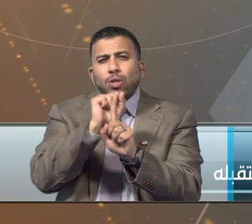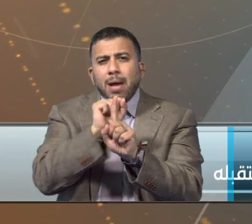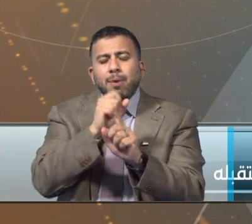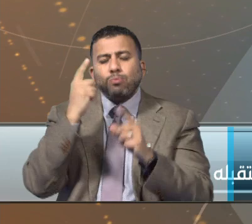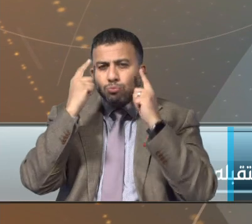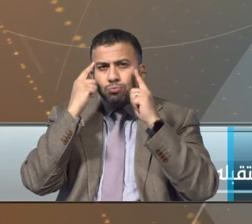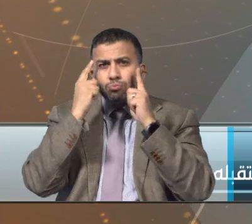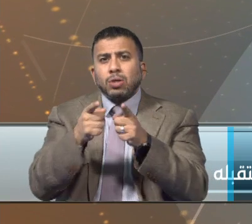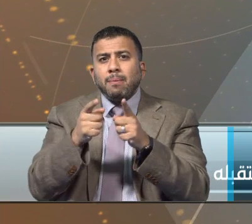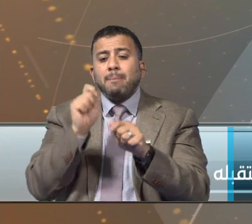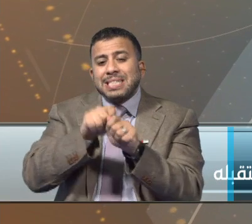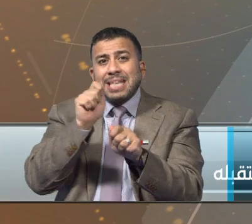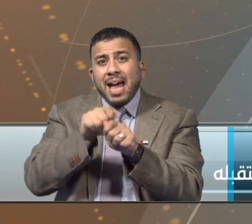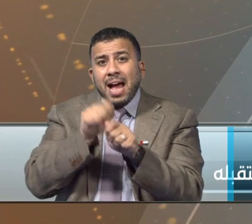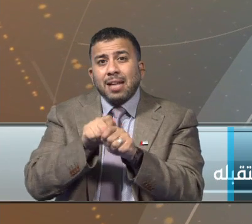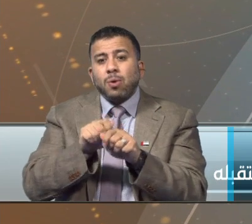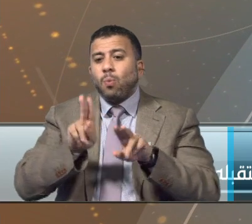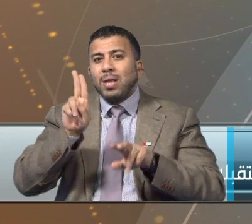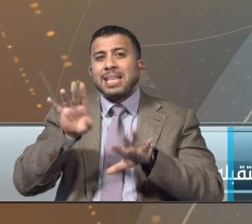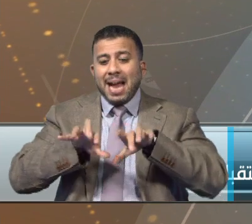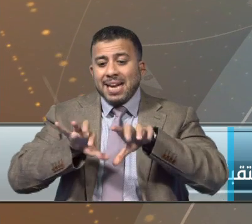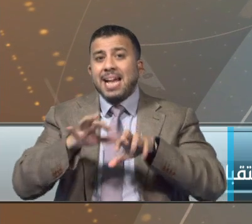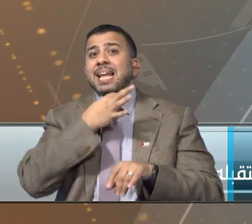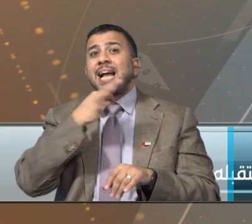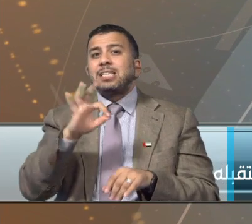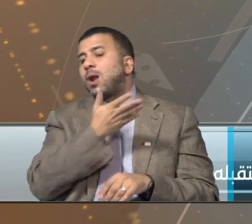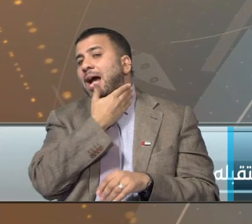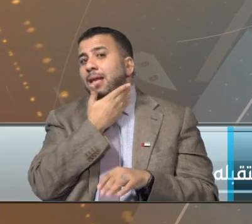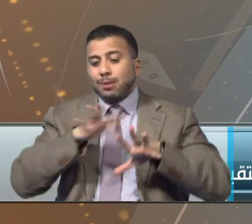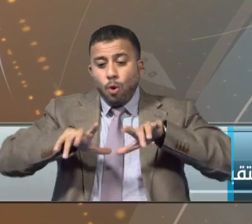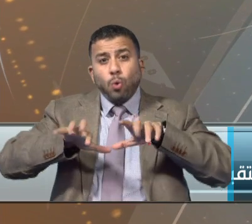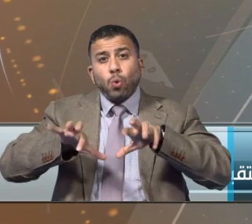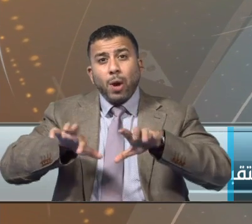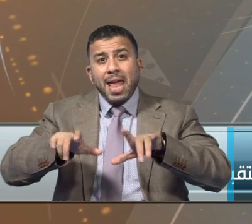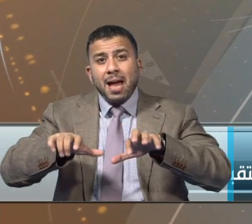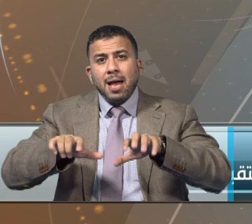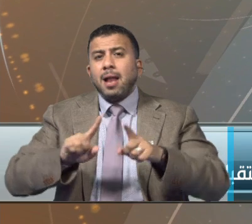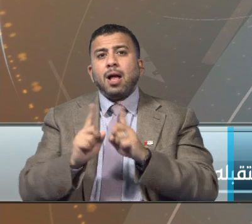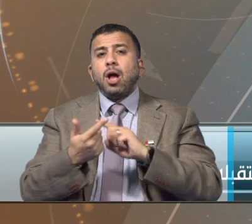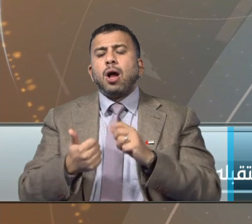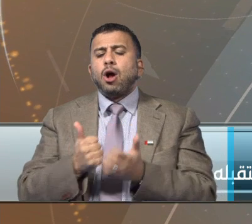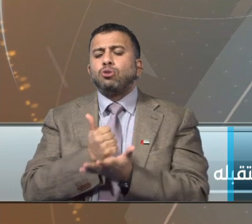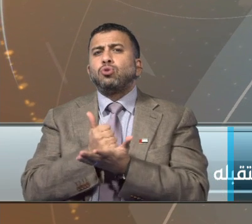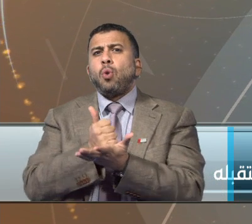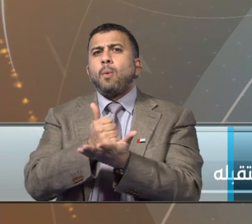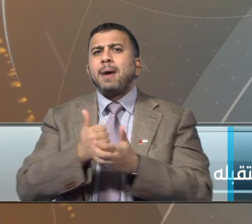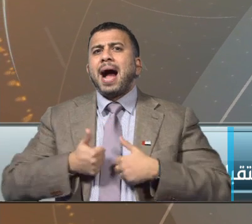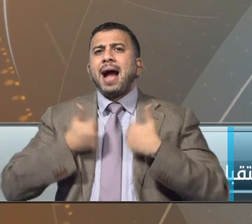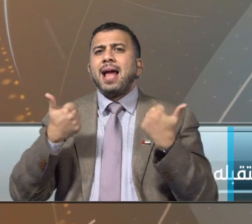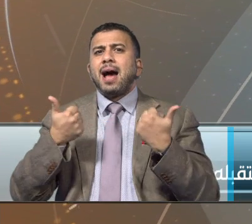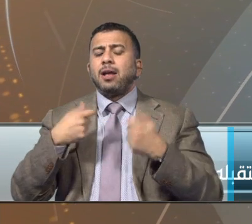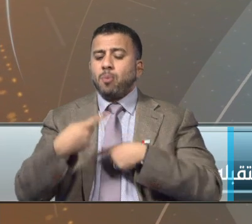المهتمين والمشتغلين بالصناعات والتقنيات الحديثة والخدمات الإلكترونية إلى أسلوب حياة يمارسه